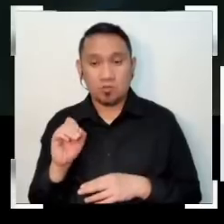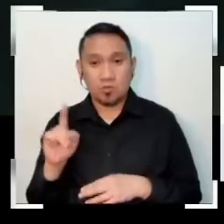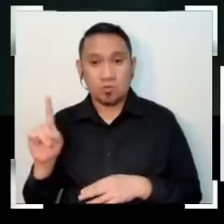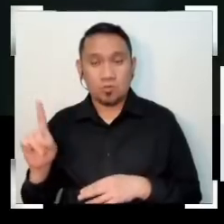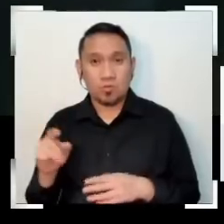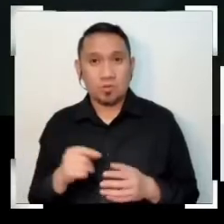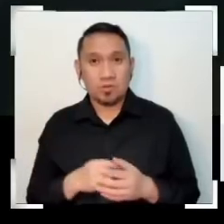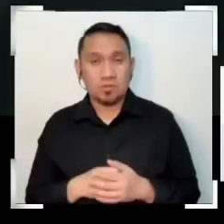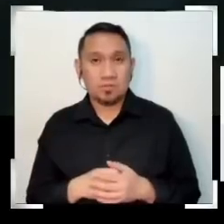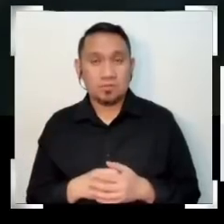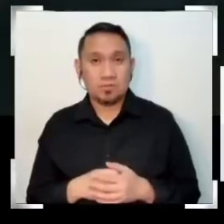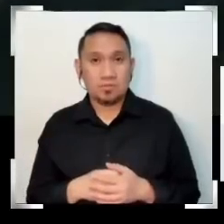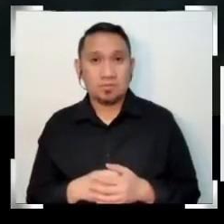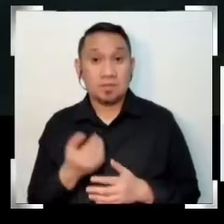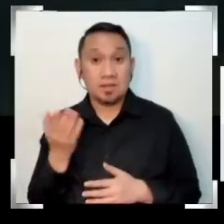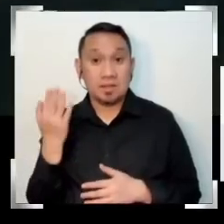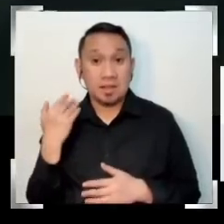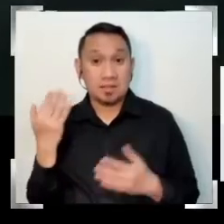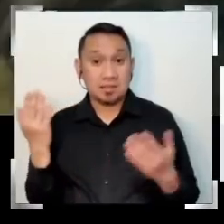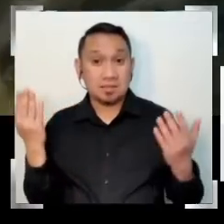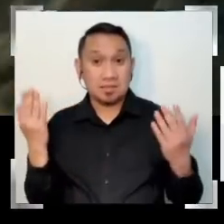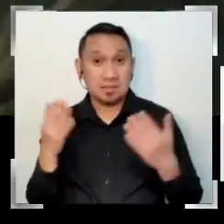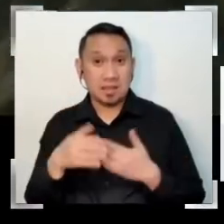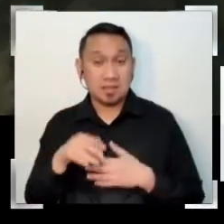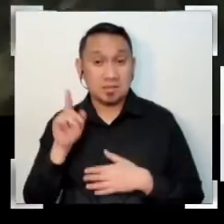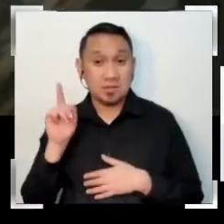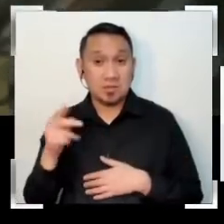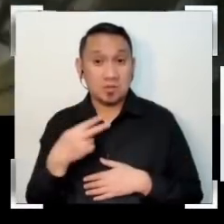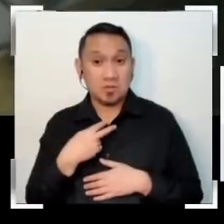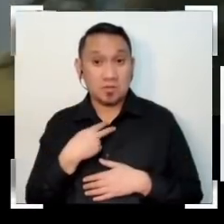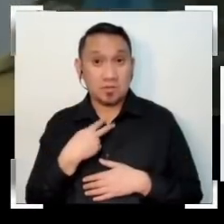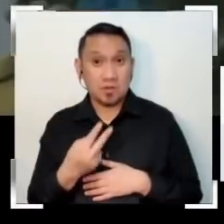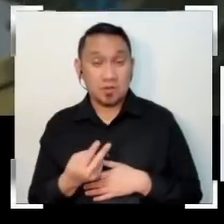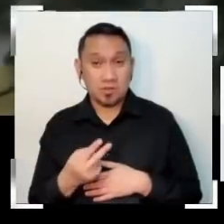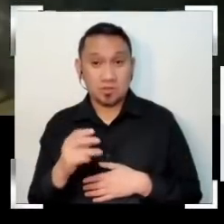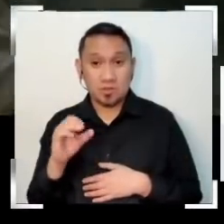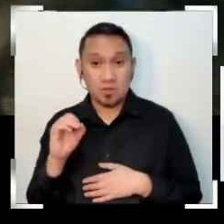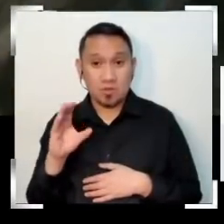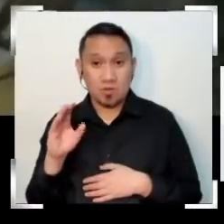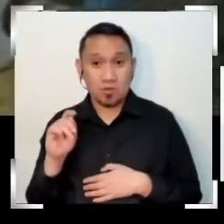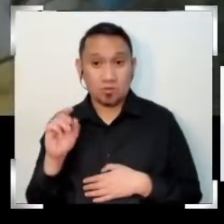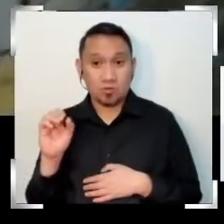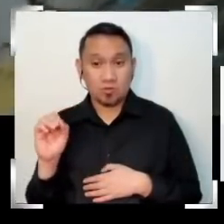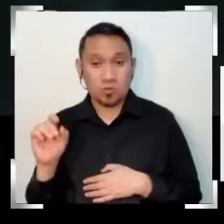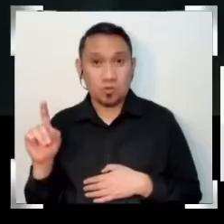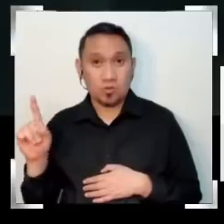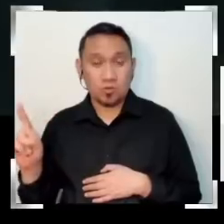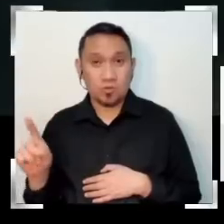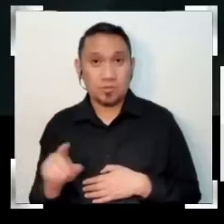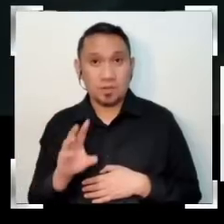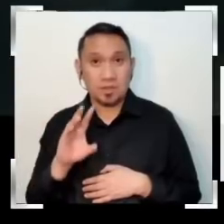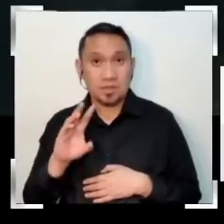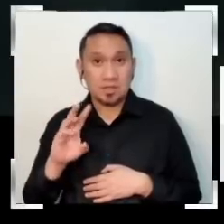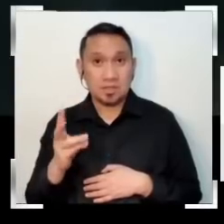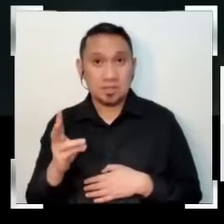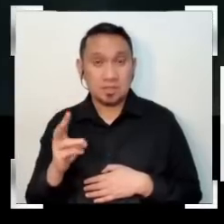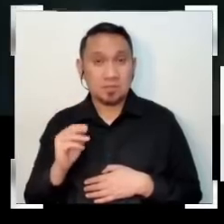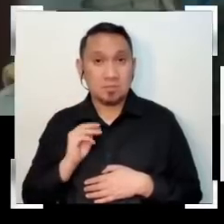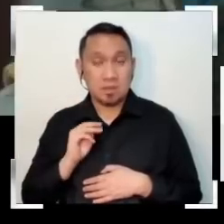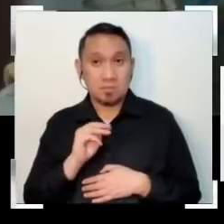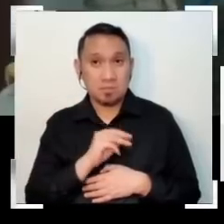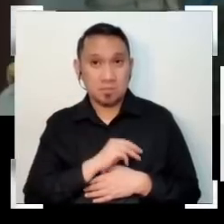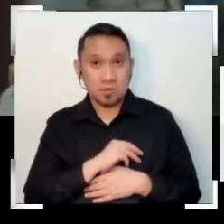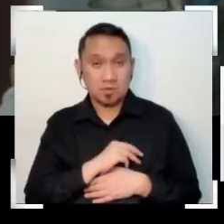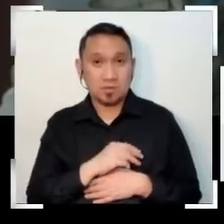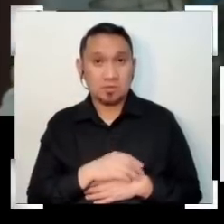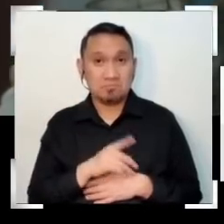Nireveal ni Bitoy kagabi na siya ang boses sa likod ng robot na si Octo One, ika-anim na miyembro ng Voltas team. Isang red